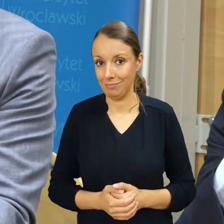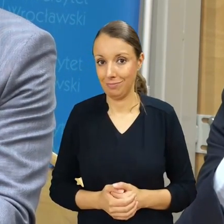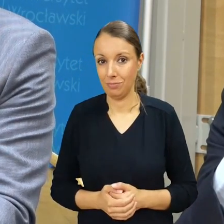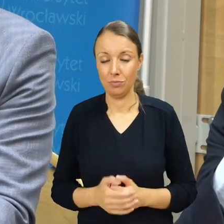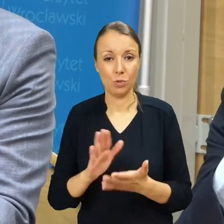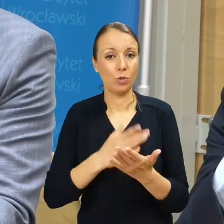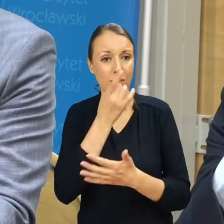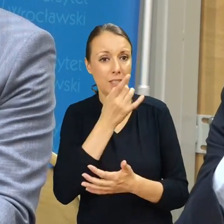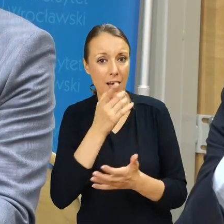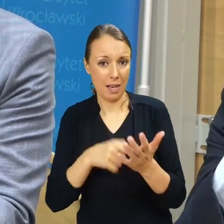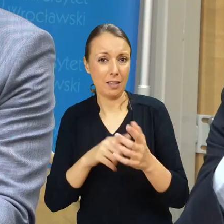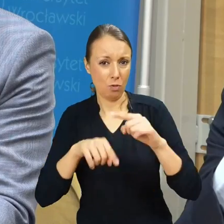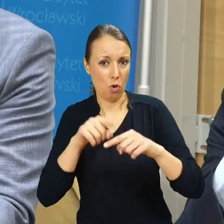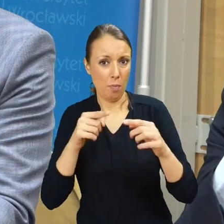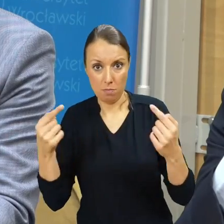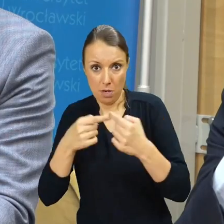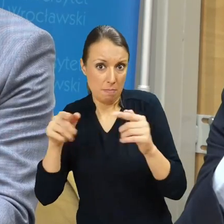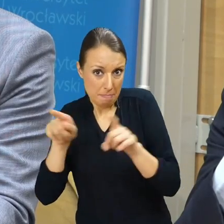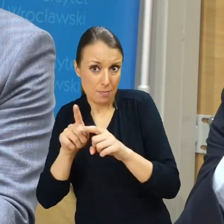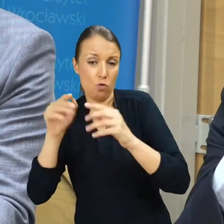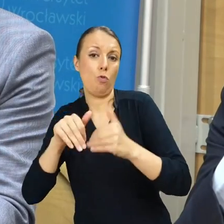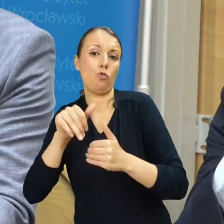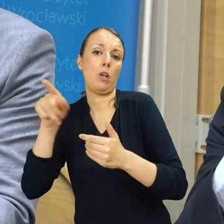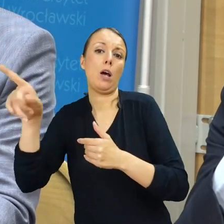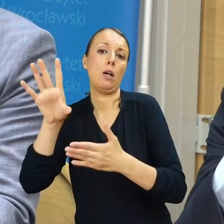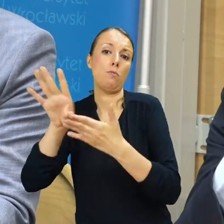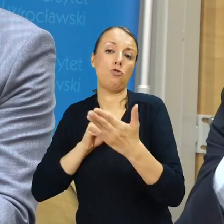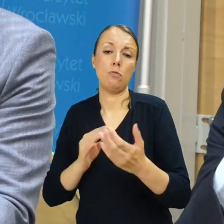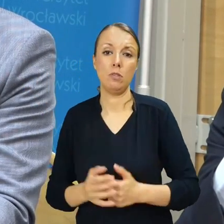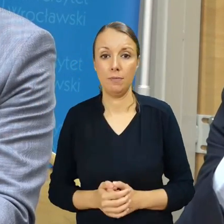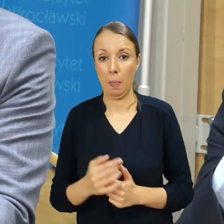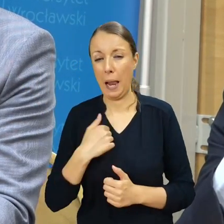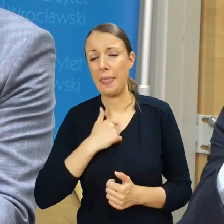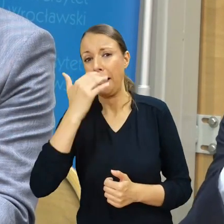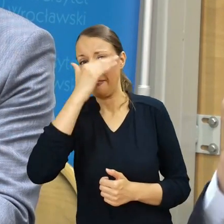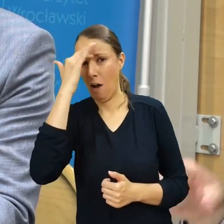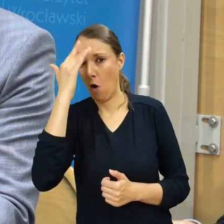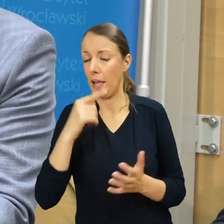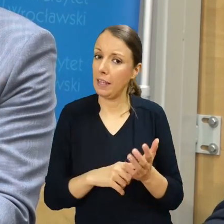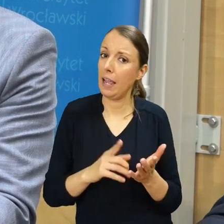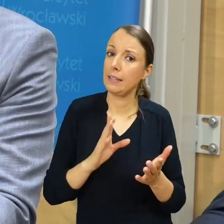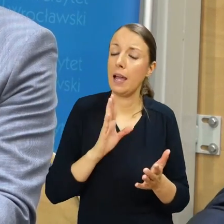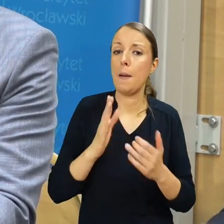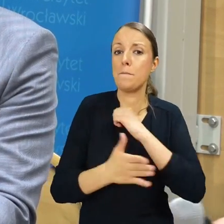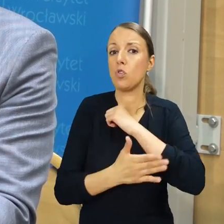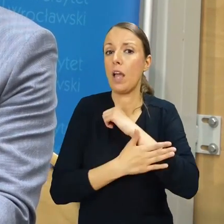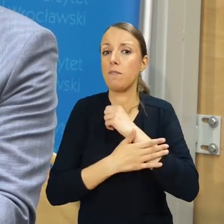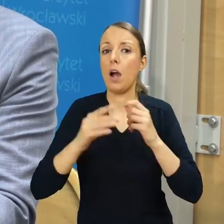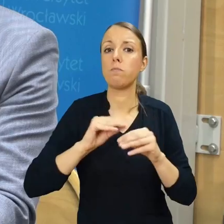mojej ocenie, no ale jak mówię, to bardziej może jako teoretyka teraz, ta podstawa do zaskarżenia przewlekłości, gdy w